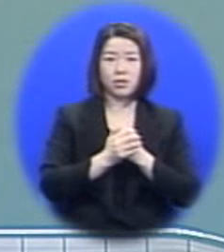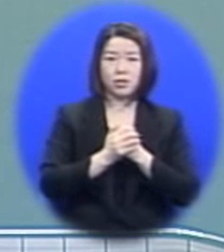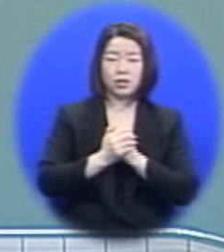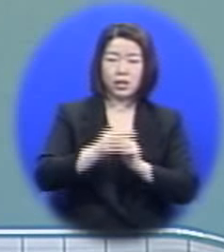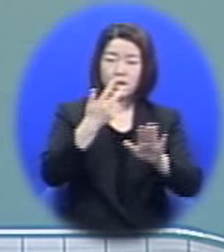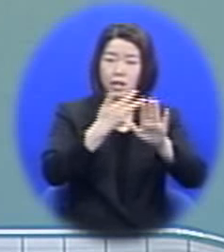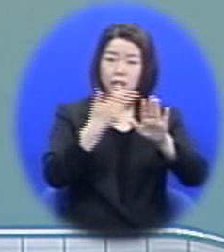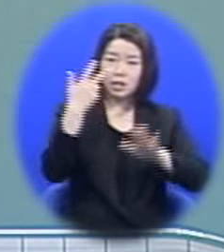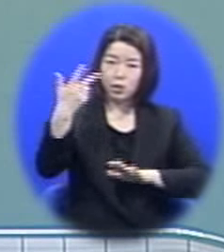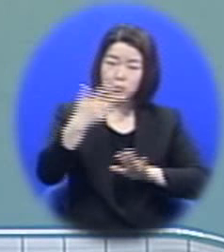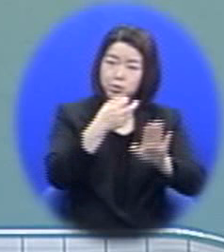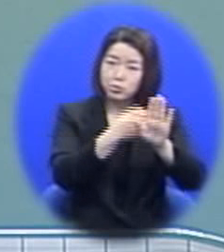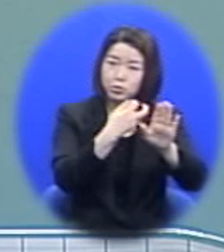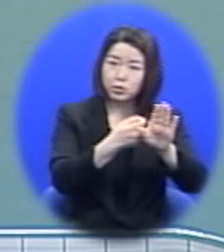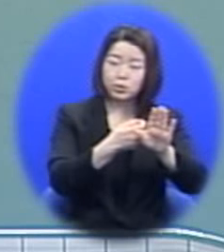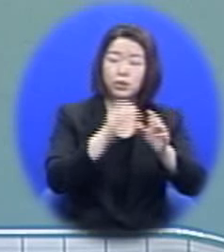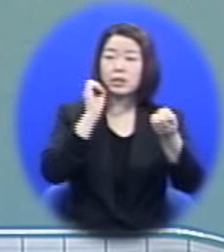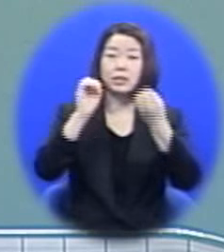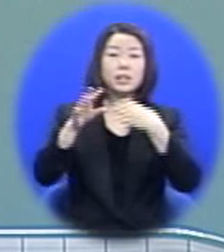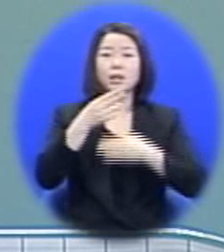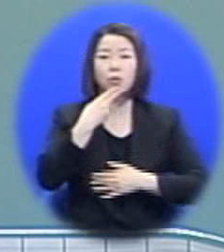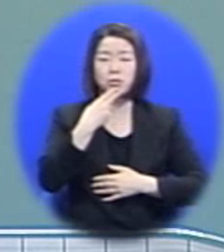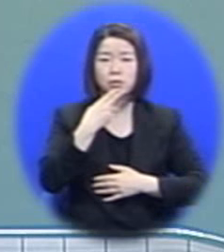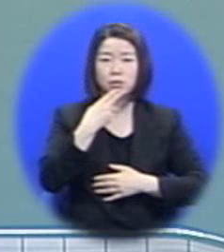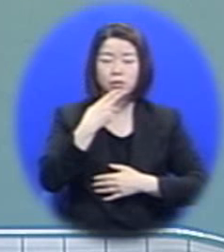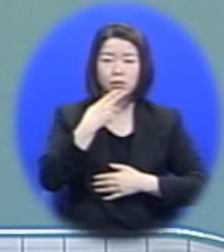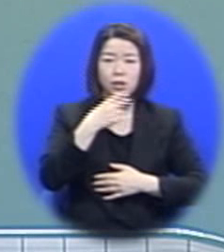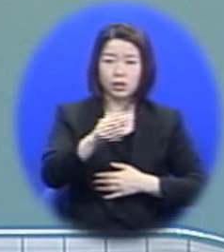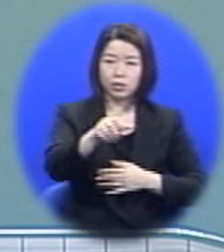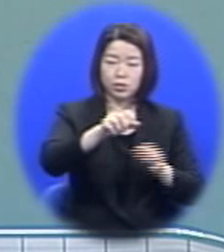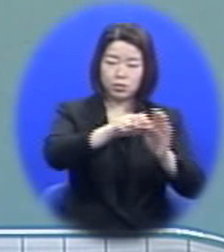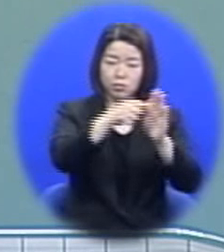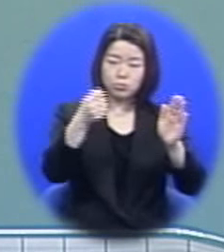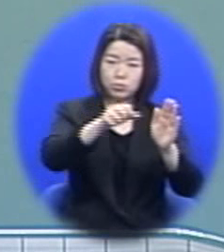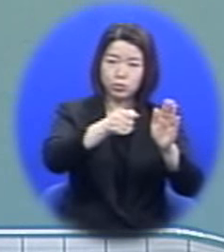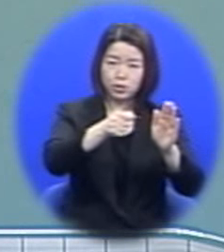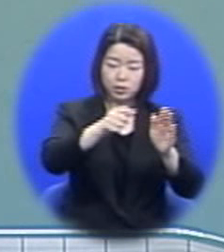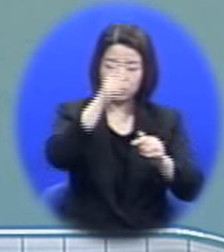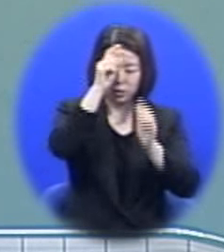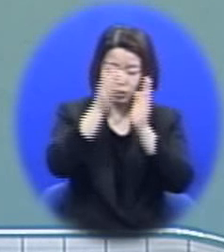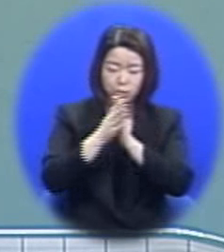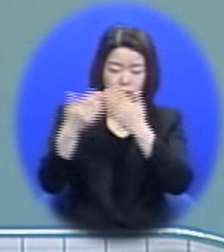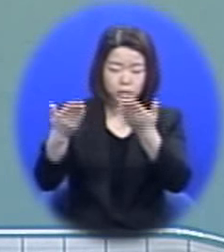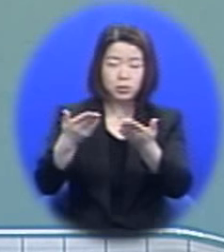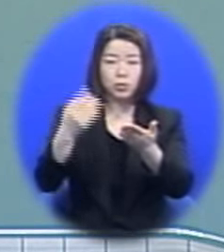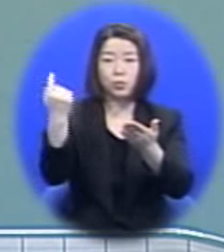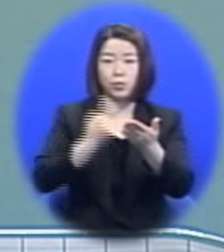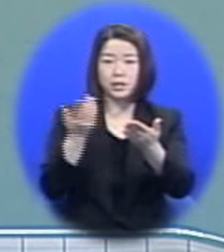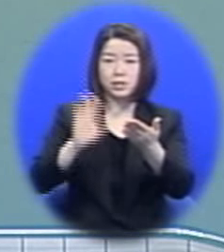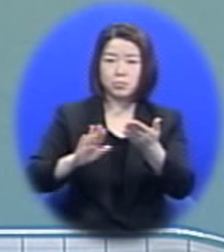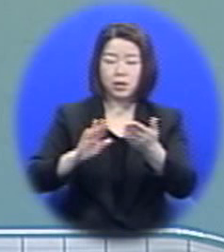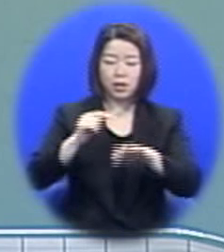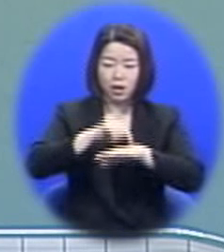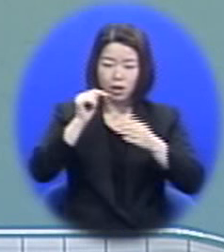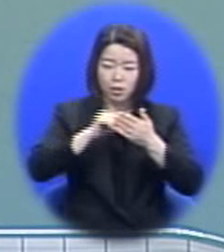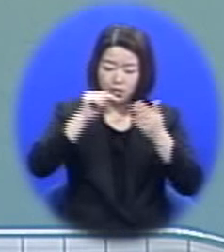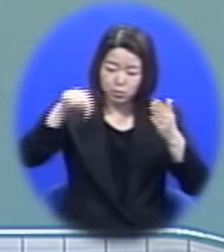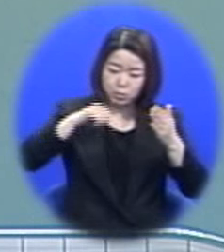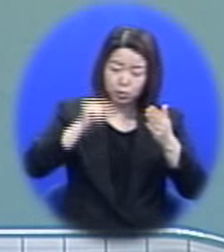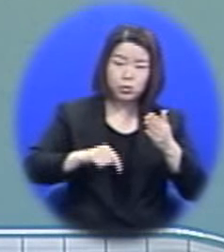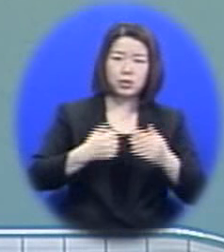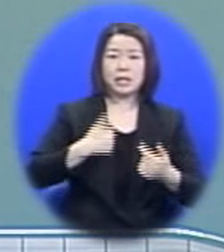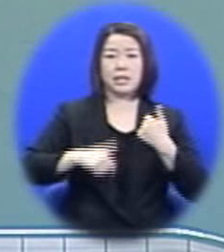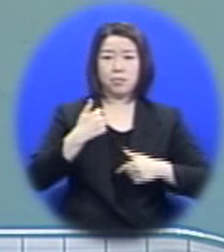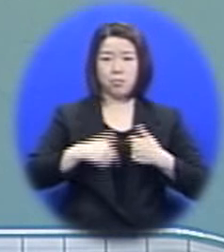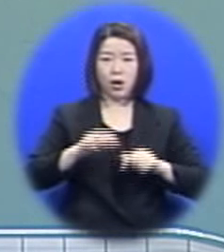일곱 번째 두들겨도 대답이 없어서 그냥 문꼬리 잡고 기도하고 왔는데 속 마음으로는 기쁘더래요.